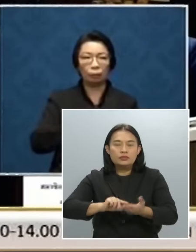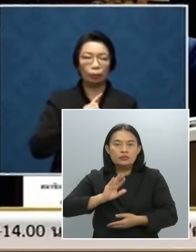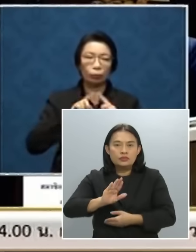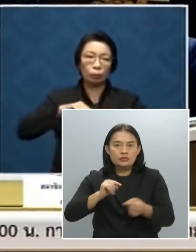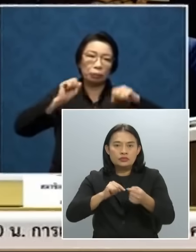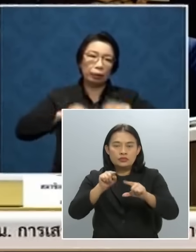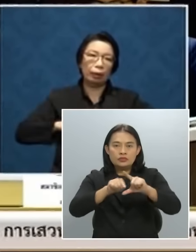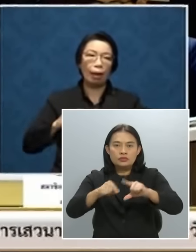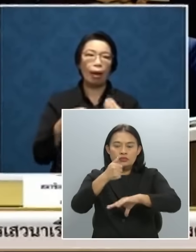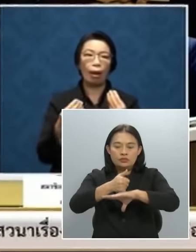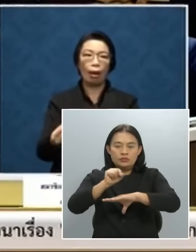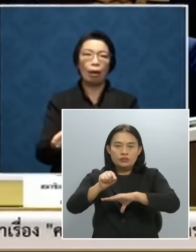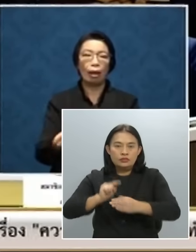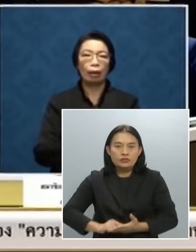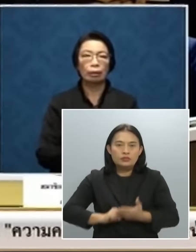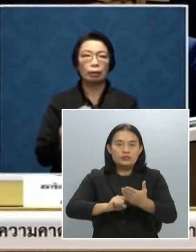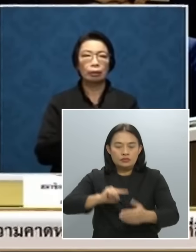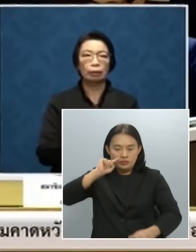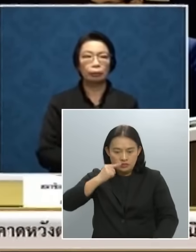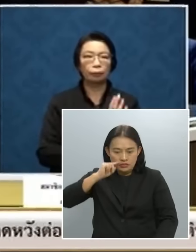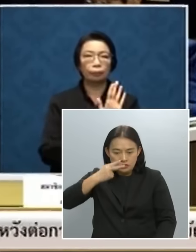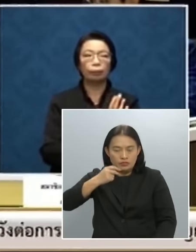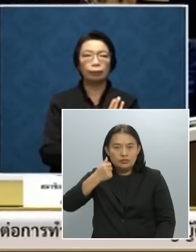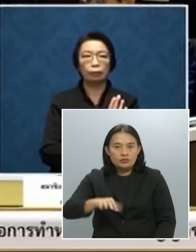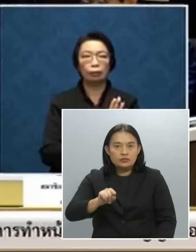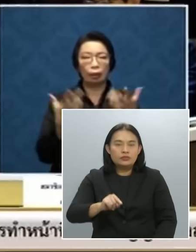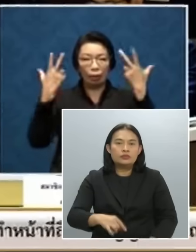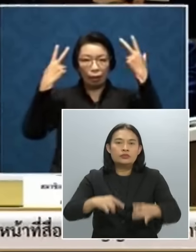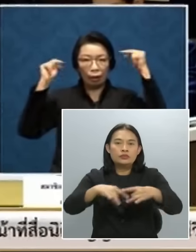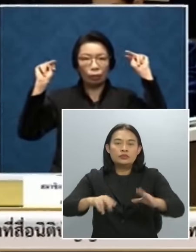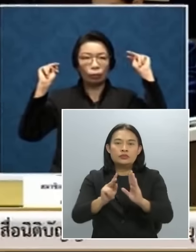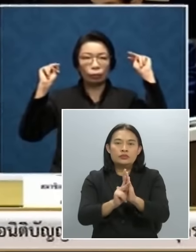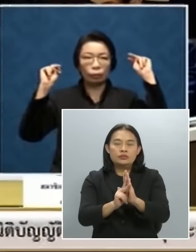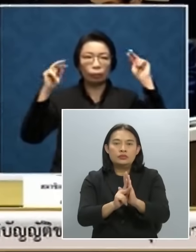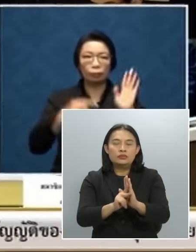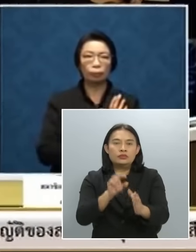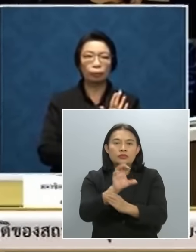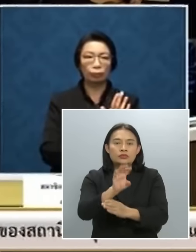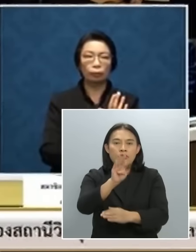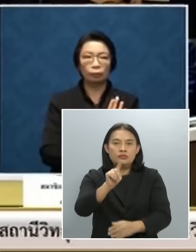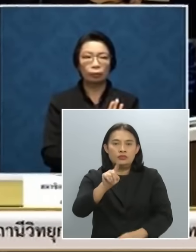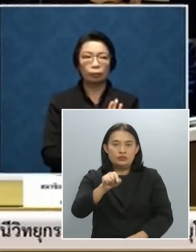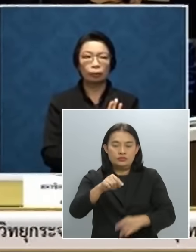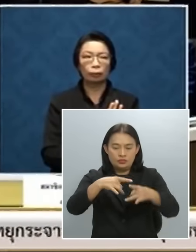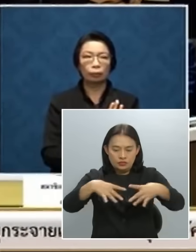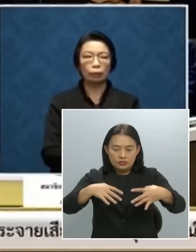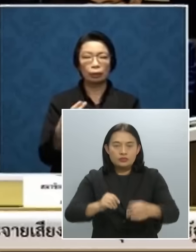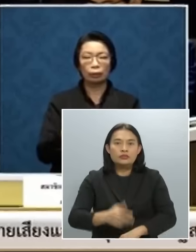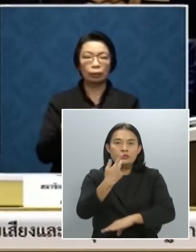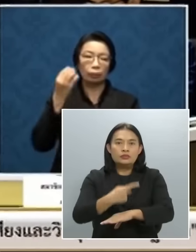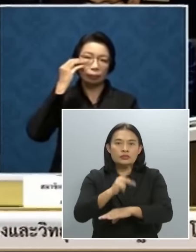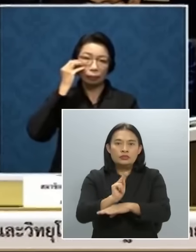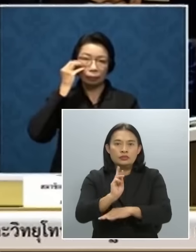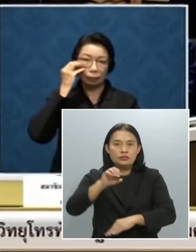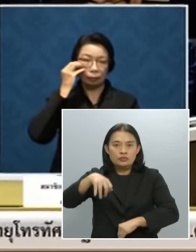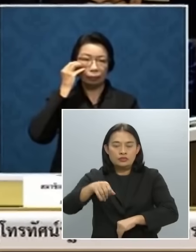ก้าวไกลให้ที่ประชุมพิจารณาซ้ำได้เพราะว่าขัดข้อบังคับข้อที่ 41ซึ่งประเด็นนี้ประธานบันนอได้คัดค้านการ